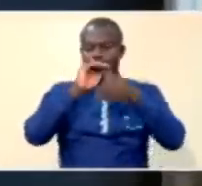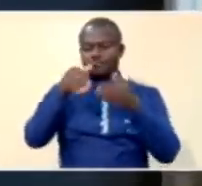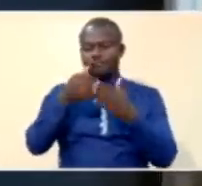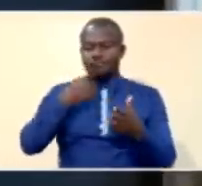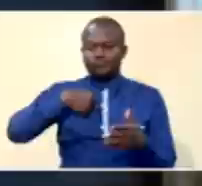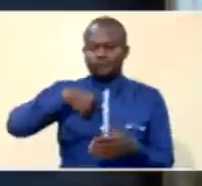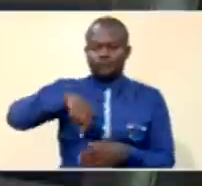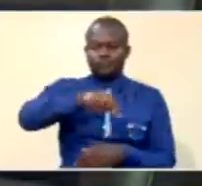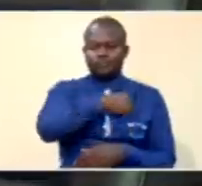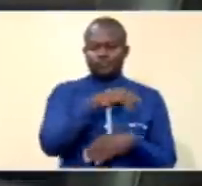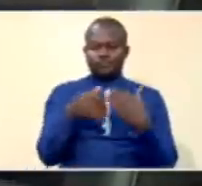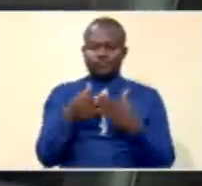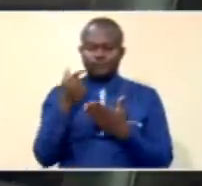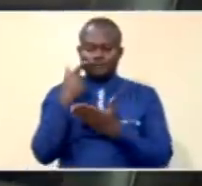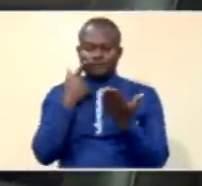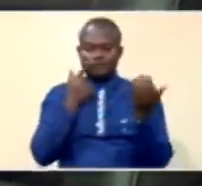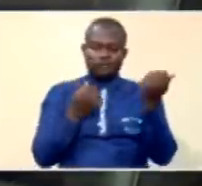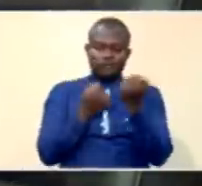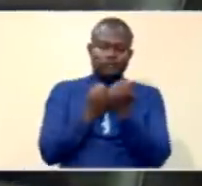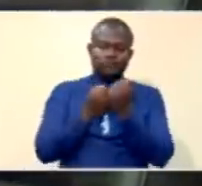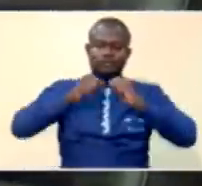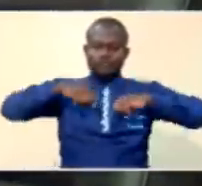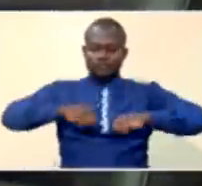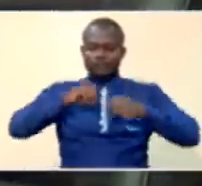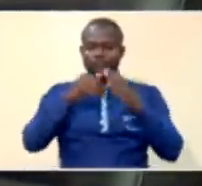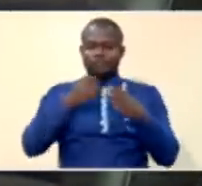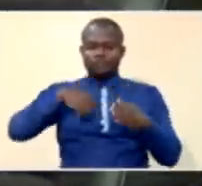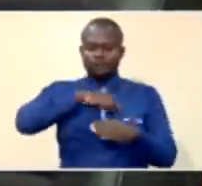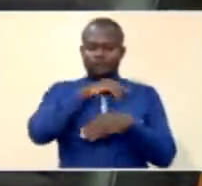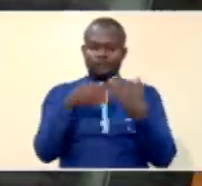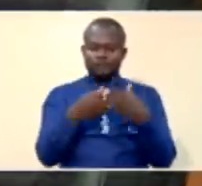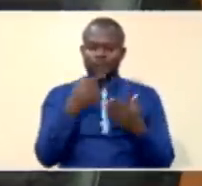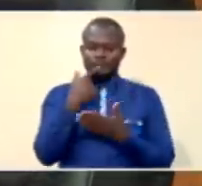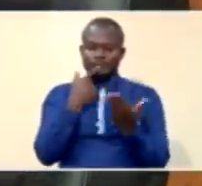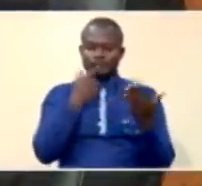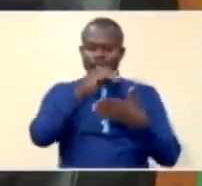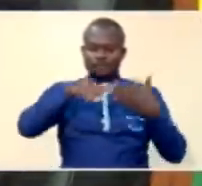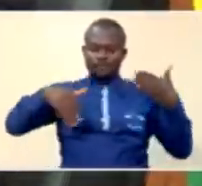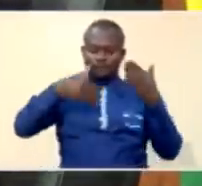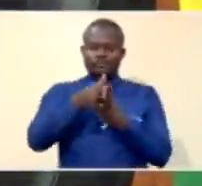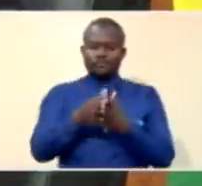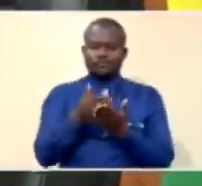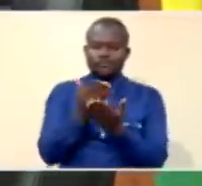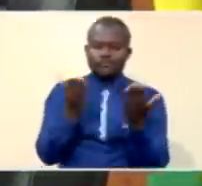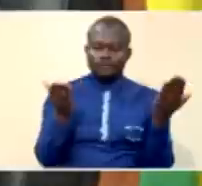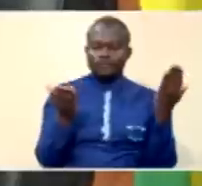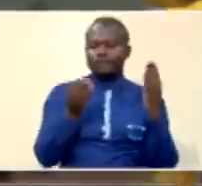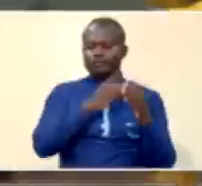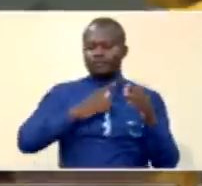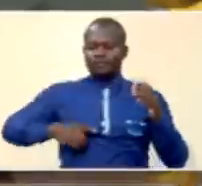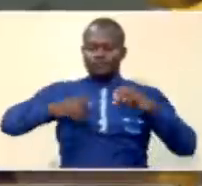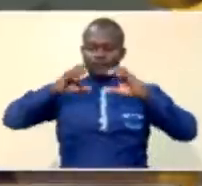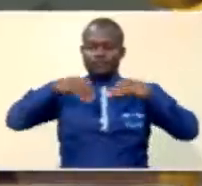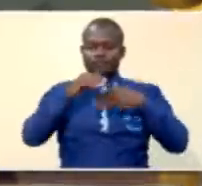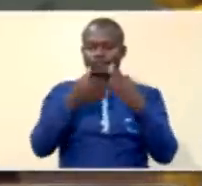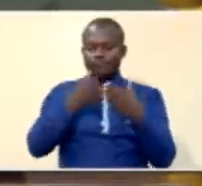ngo bashyigikire amasezerano yasinywe ku ruhande rw'u Rwanda n'uruhande rwa Repubulika Iharanira Demokarasi ya Congo.